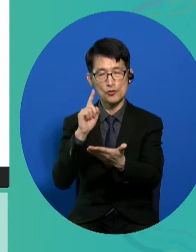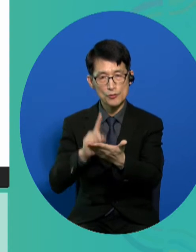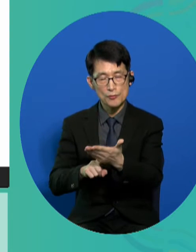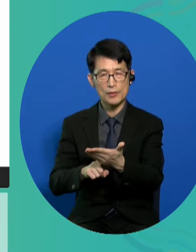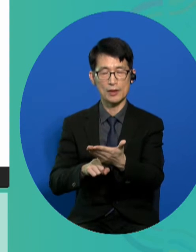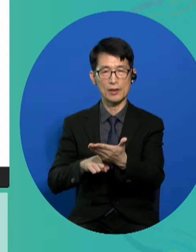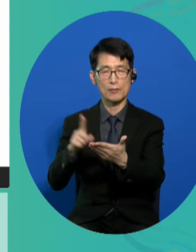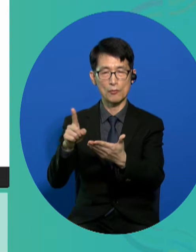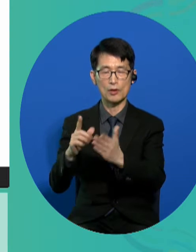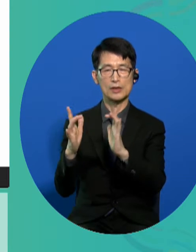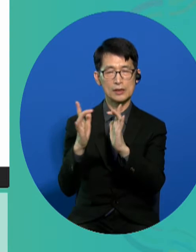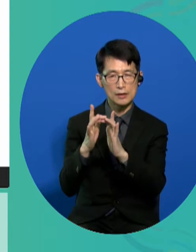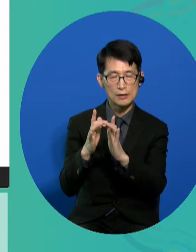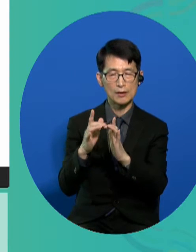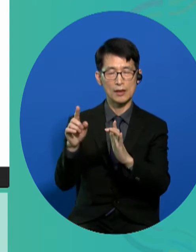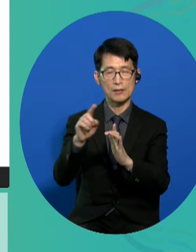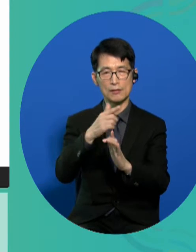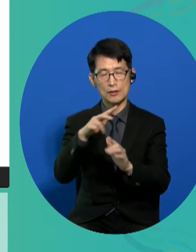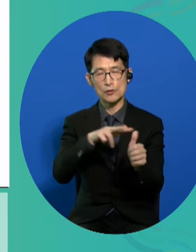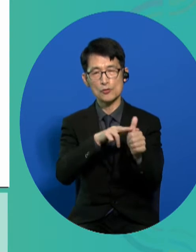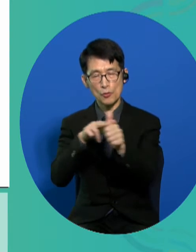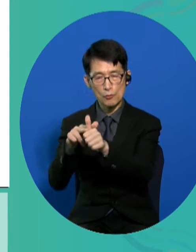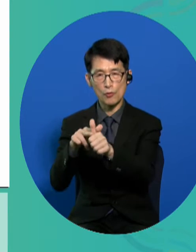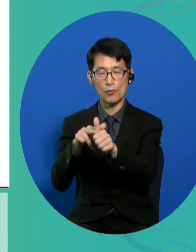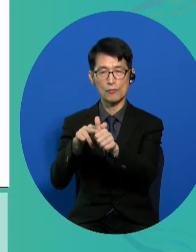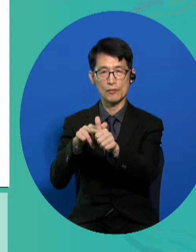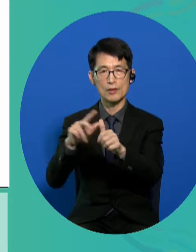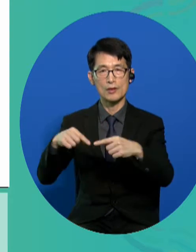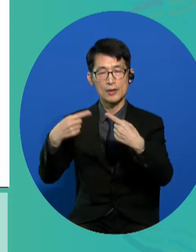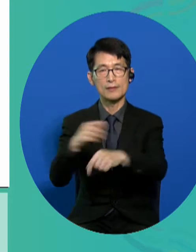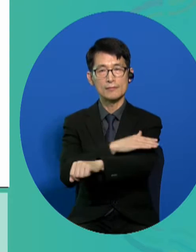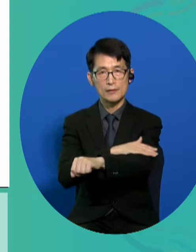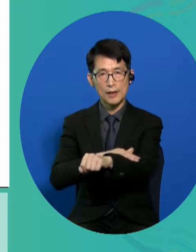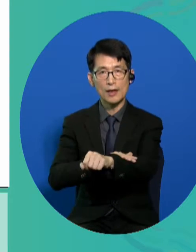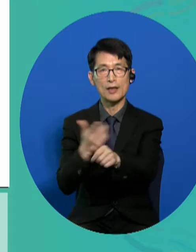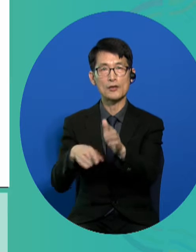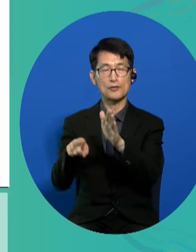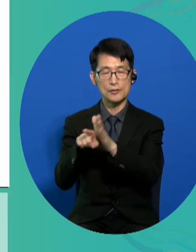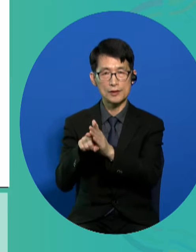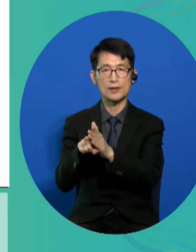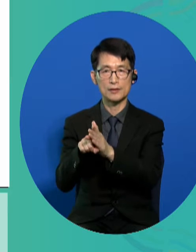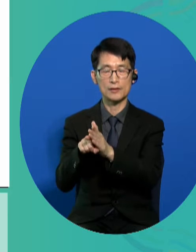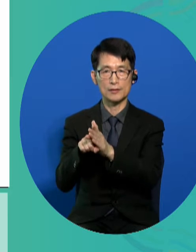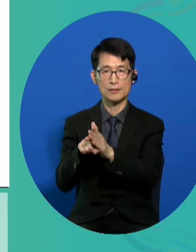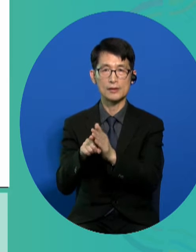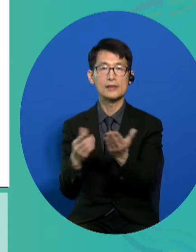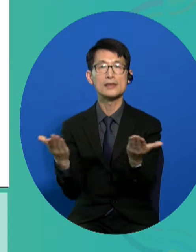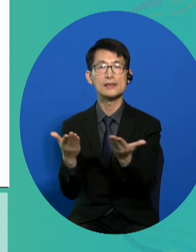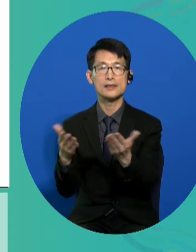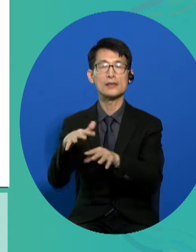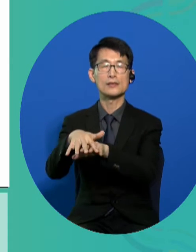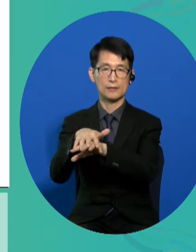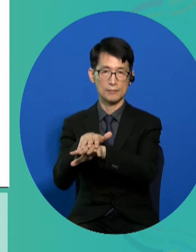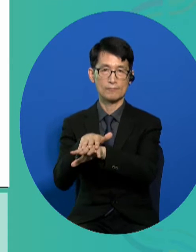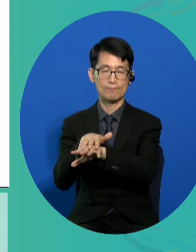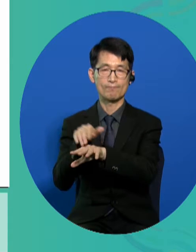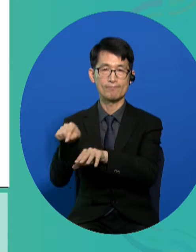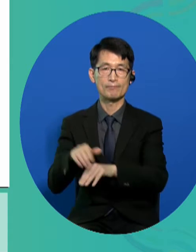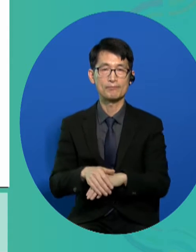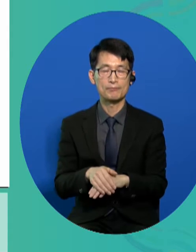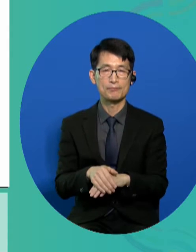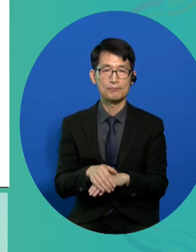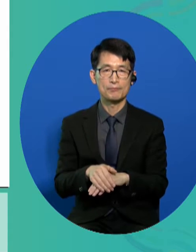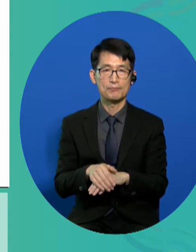장애인을 대상으로 한 디지털 포용을 촉진시키고자 합니다. G3ICT의 업무 영역은 이